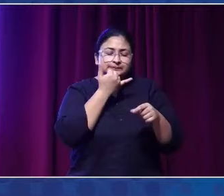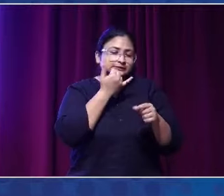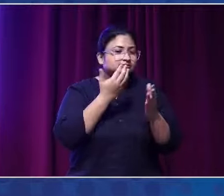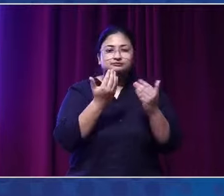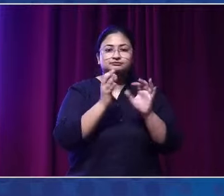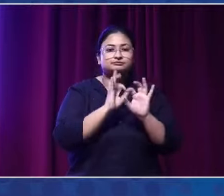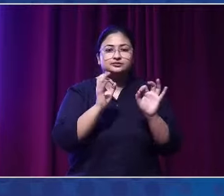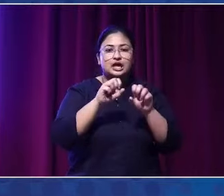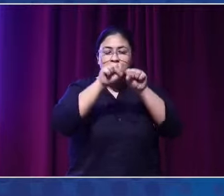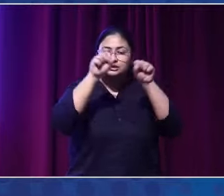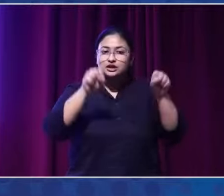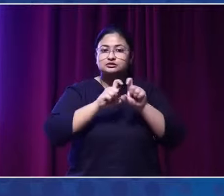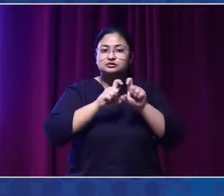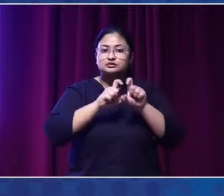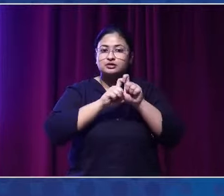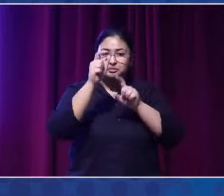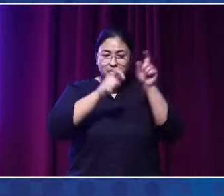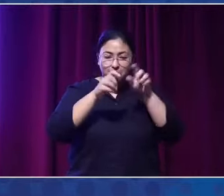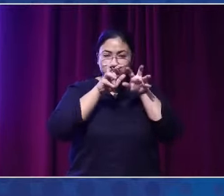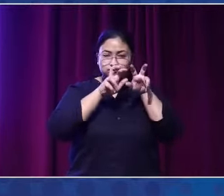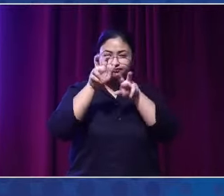सकती. इट वर्क्स लाइक